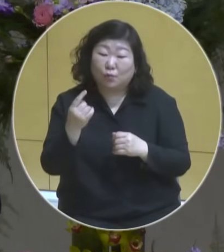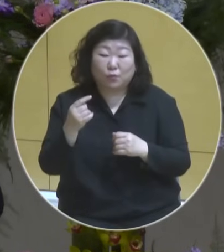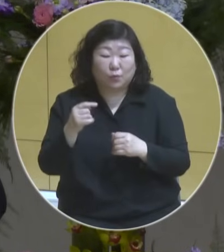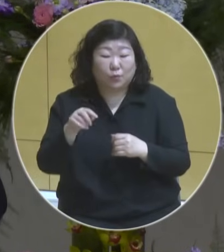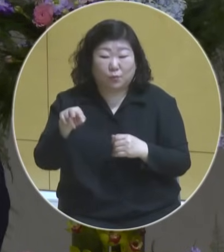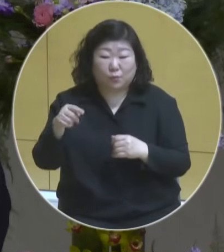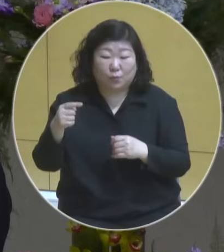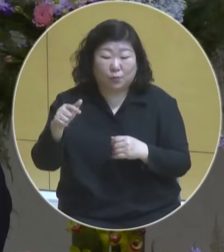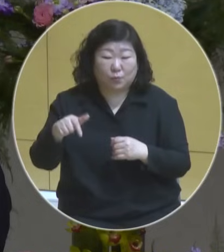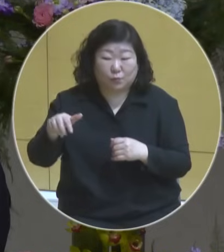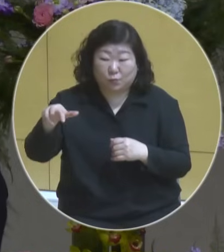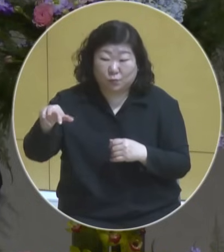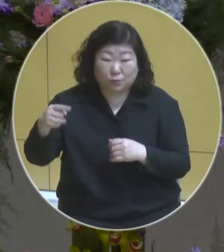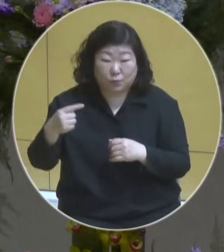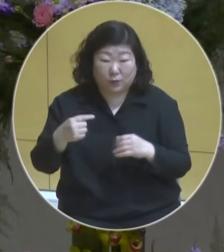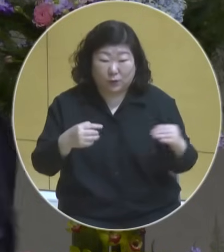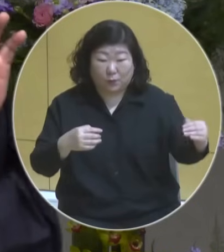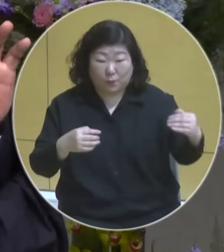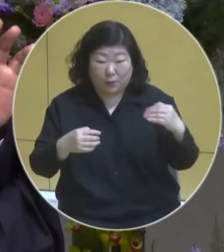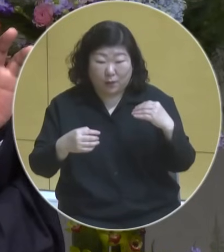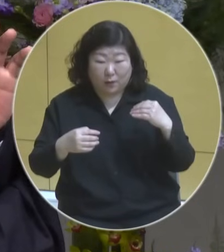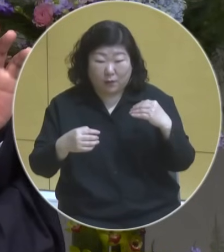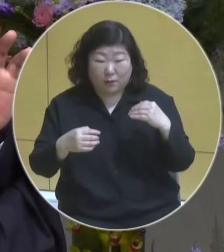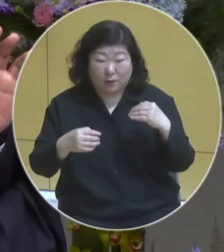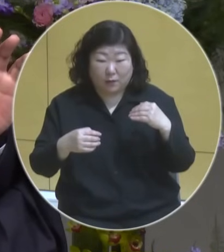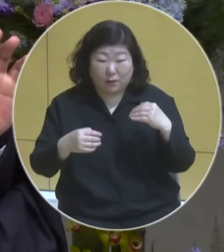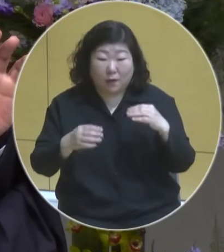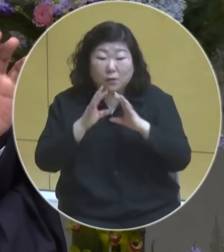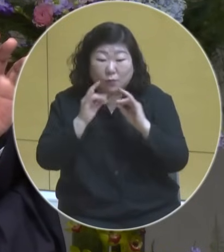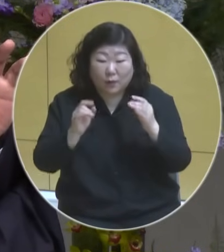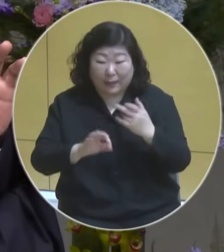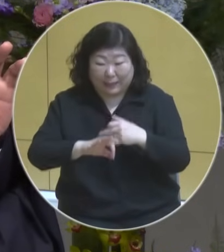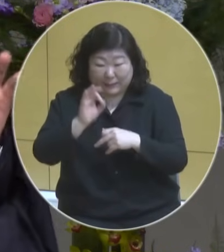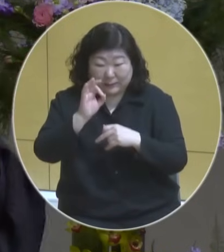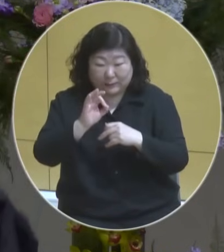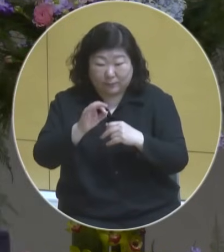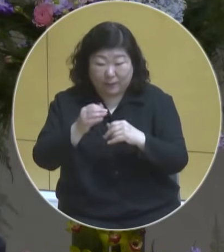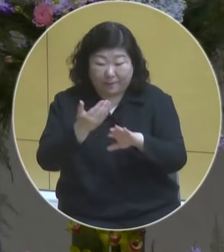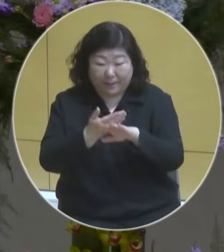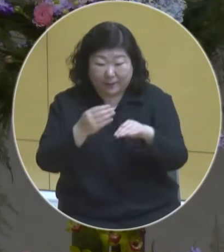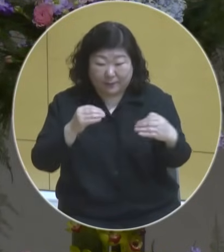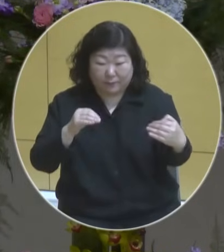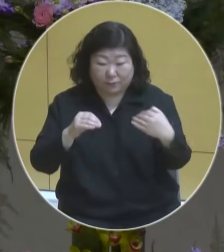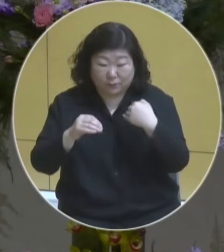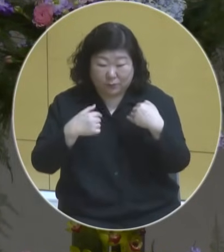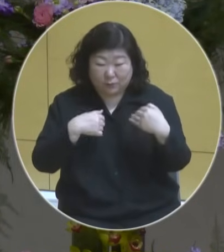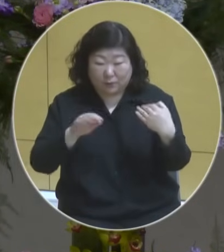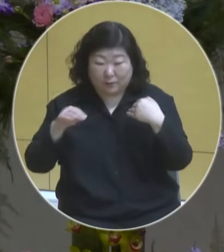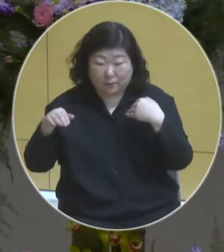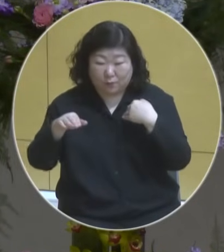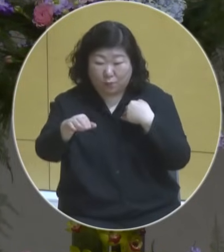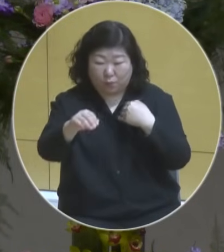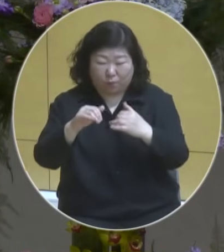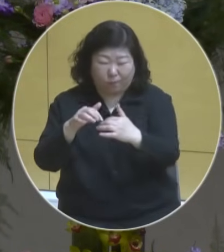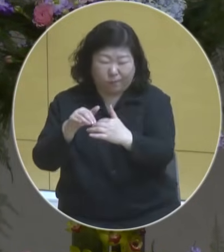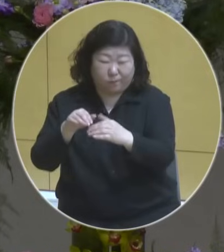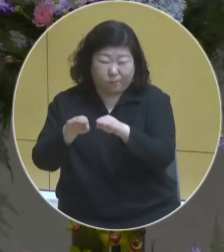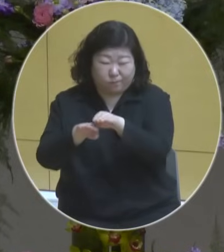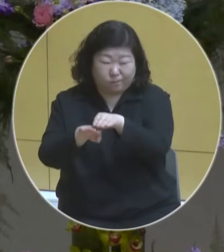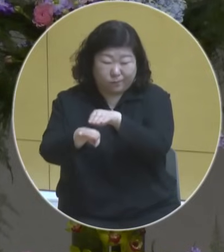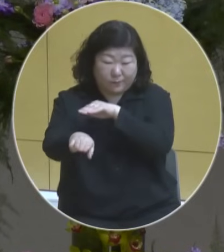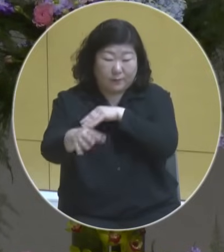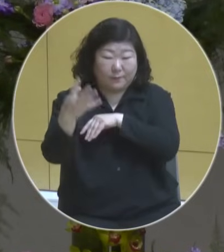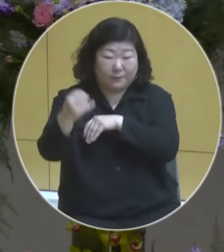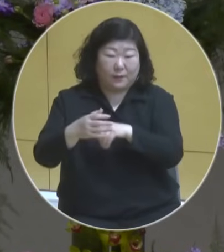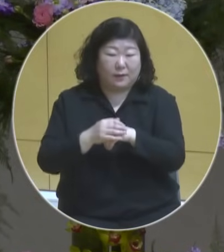토날 아침에 반대편 차선에 차들이 꽉 차서 나가는 사람들이 많습니다 마음을 보면서 그럽니다 저 중에는 예수 믿는 사람도